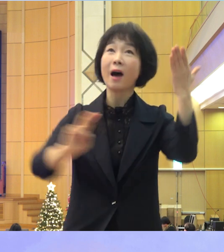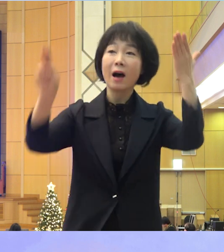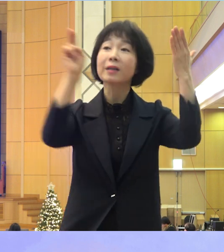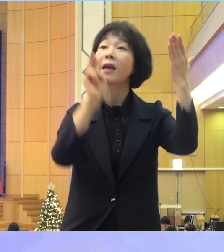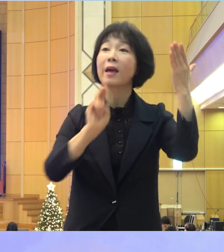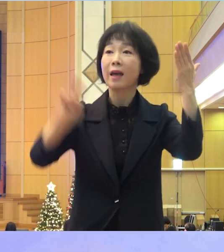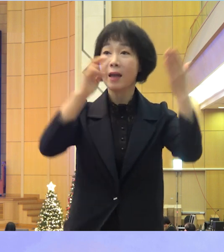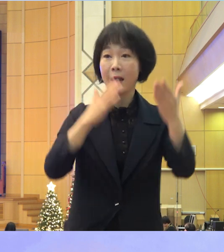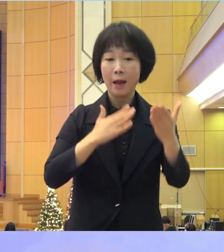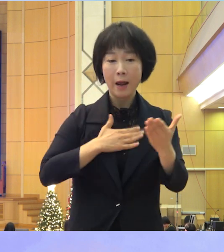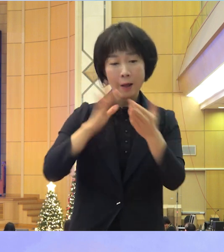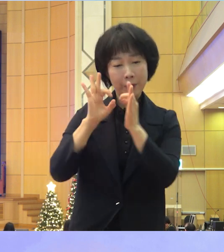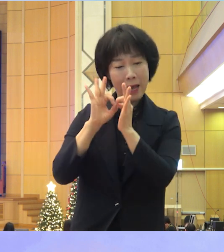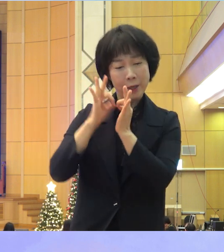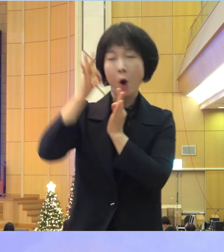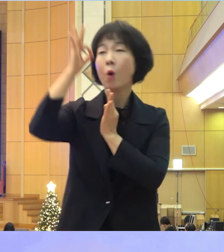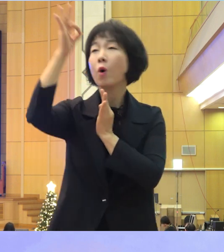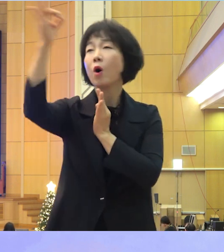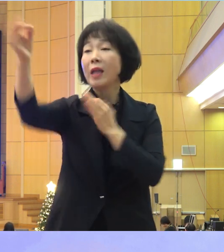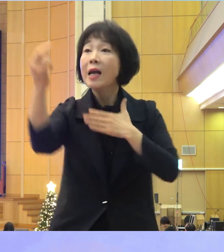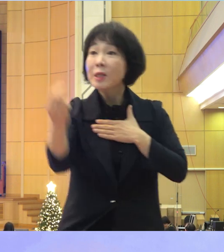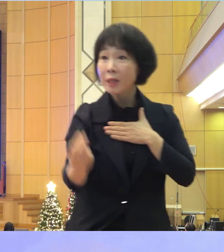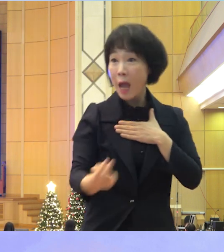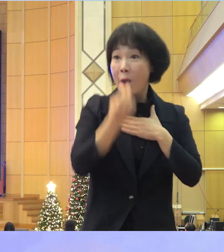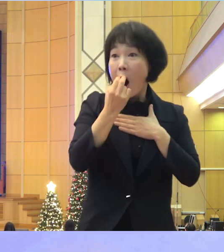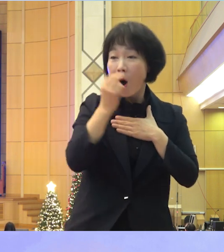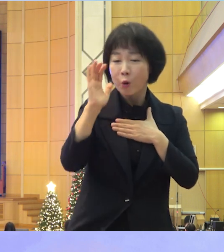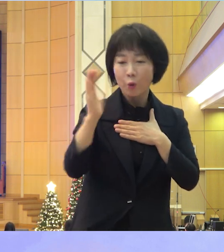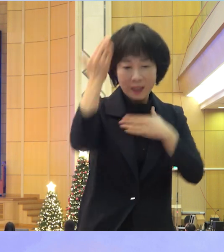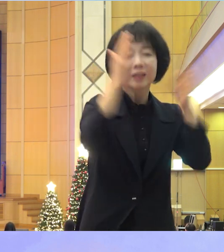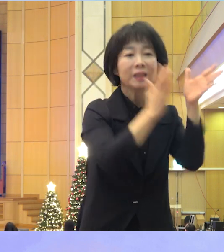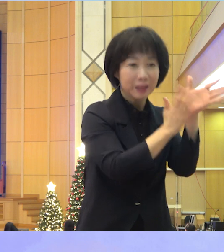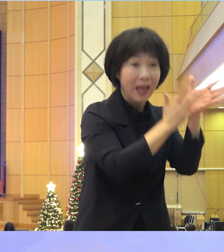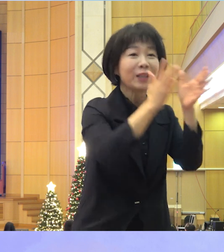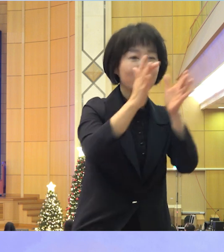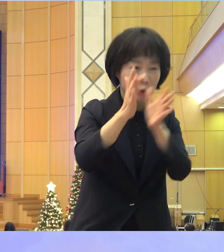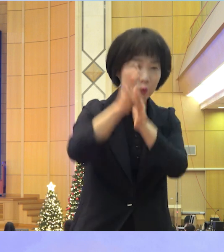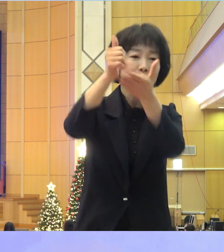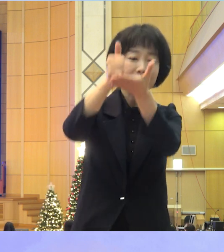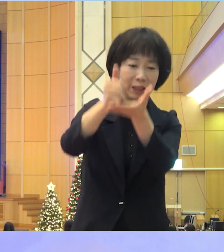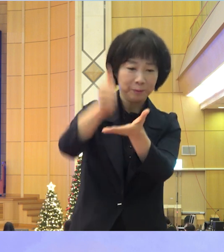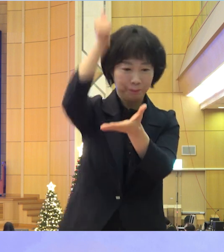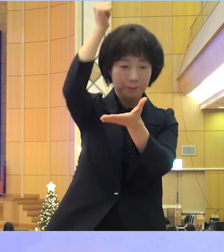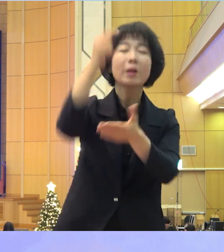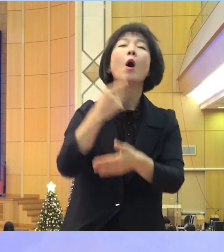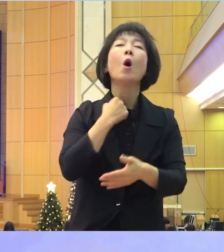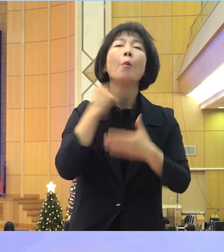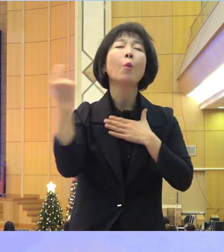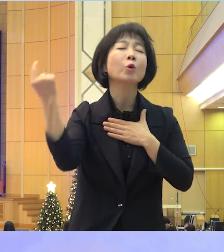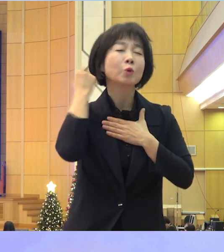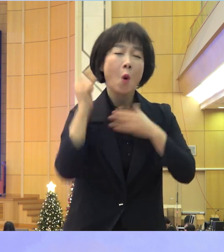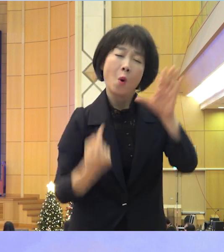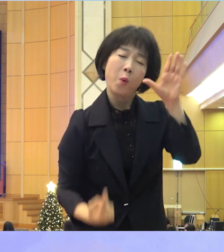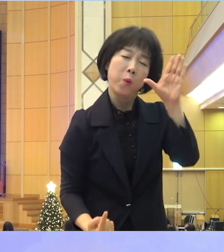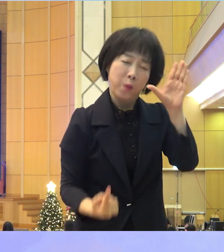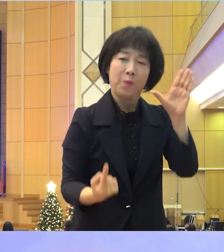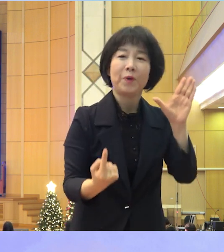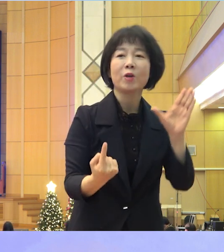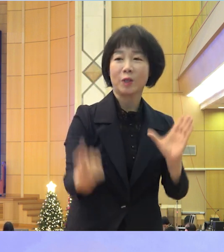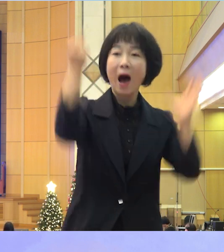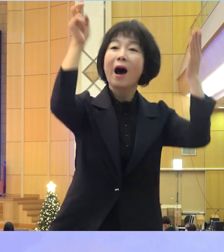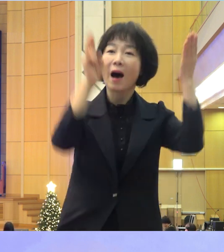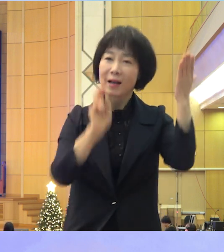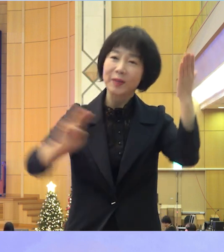주님 찬양해. 나의 영원한 생명 되신 예수님